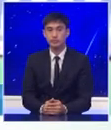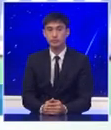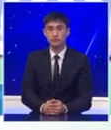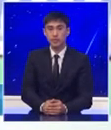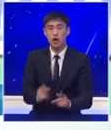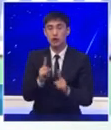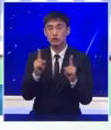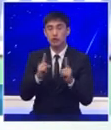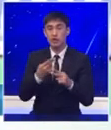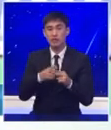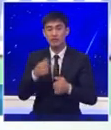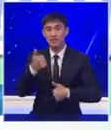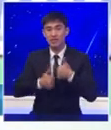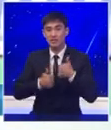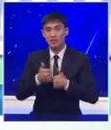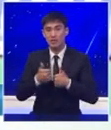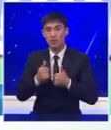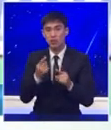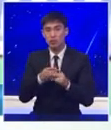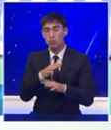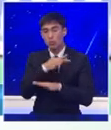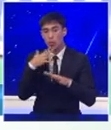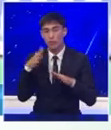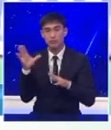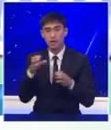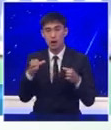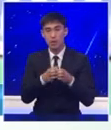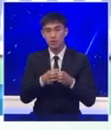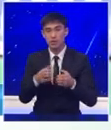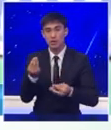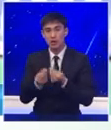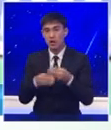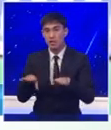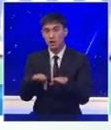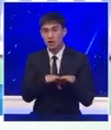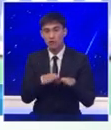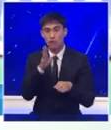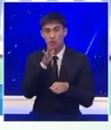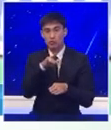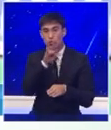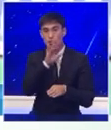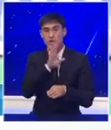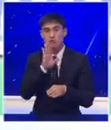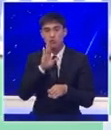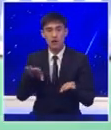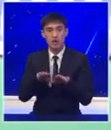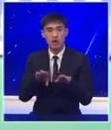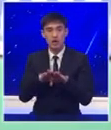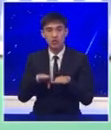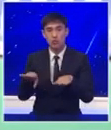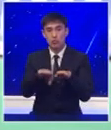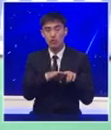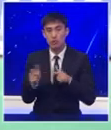В основе этого соревнования лежит очень многое. Все команды играют на равных. Возраст у девушек примерно одинаковый, и